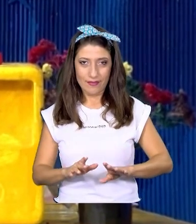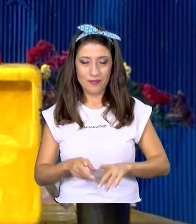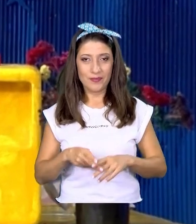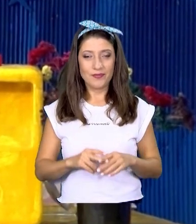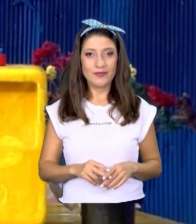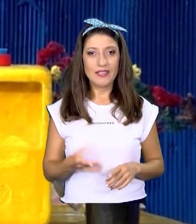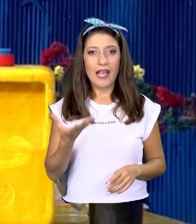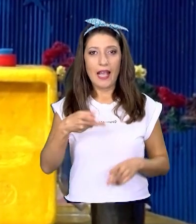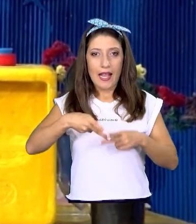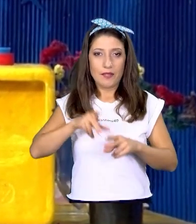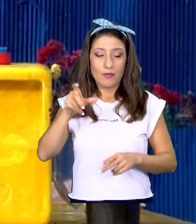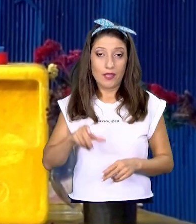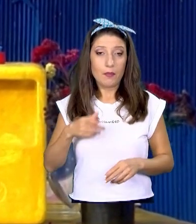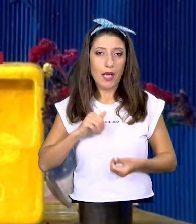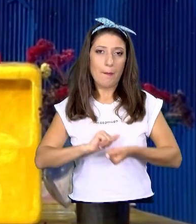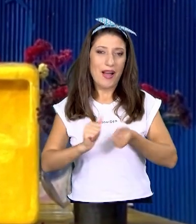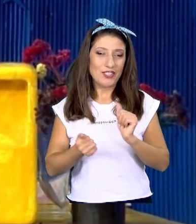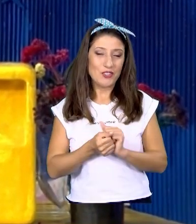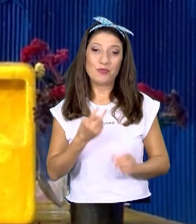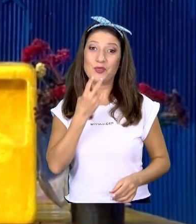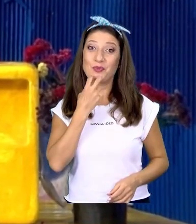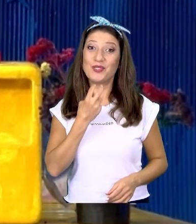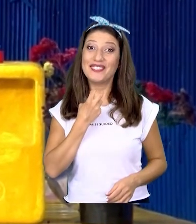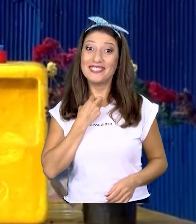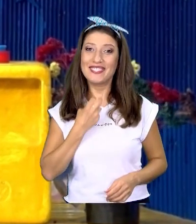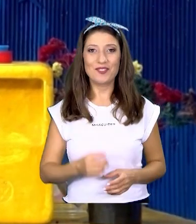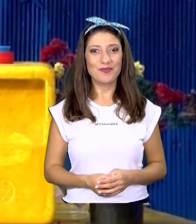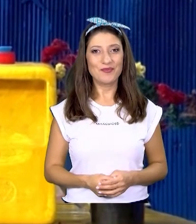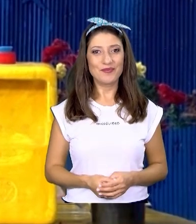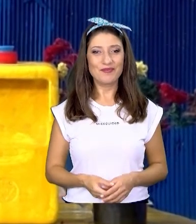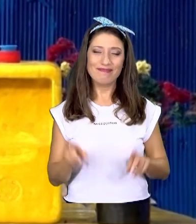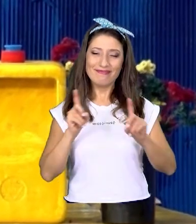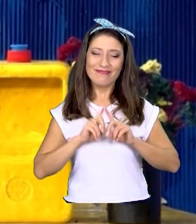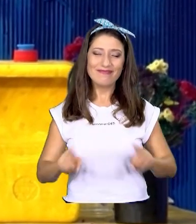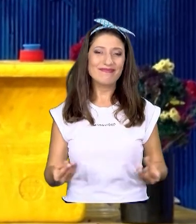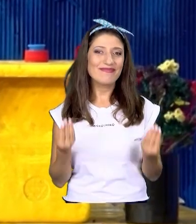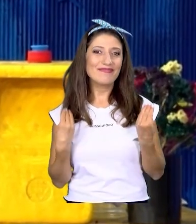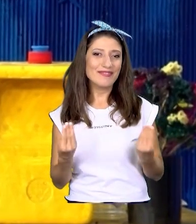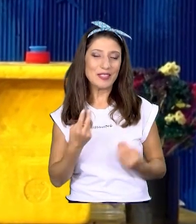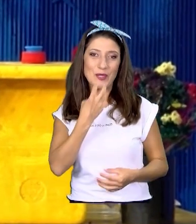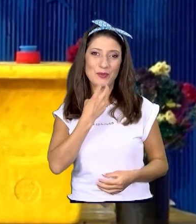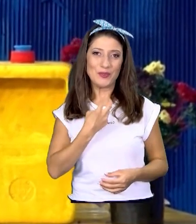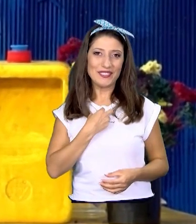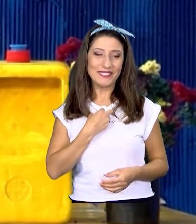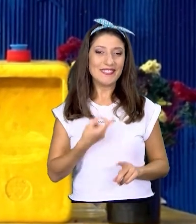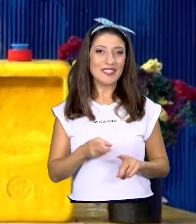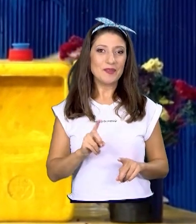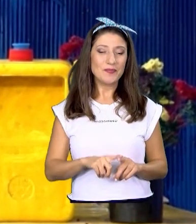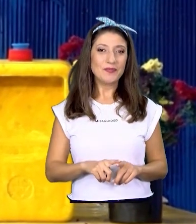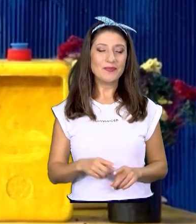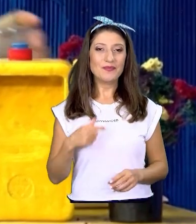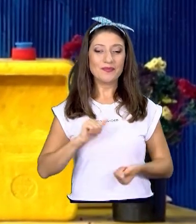պատրաստում, ոմանք։ Ոմանք, մենք պատրաստում ենք մուլտֆիլմեր։ Էն էլ ինչ մուլտֆիլմեր։ Եվ